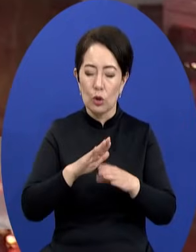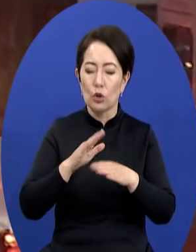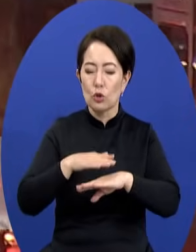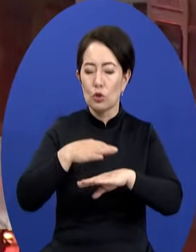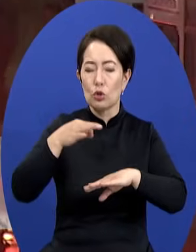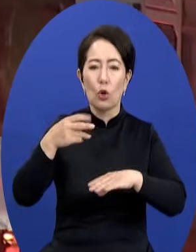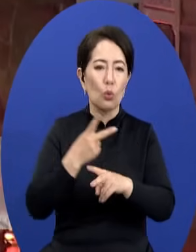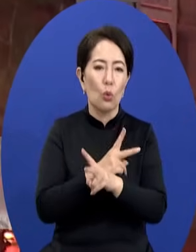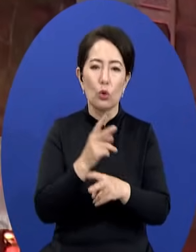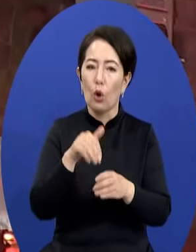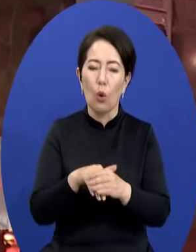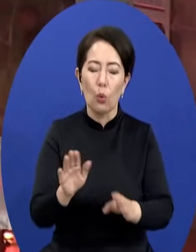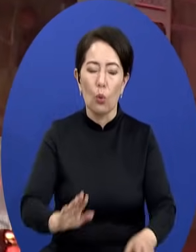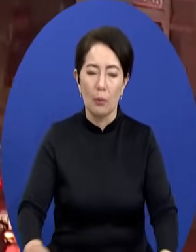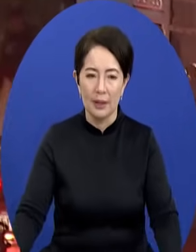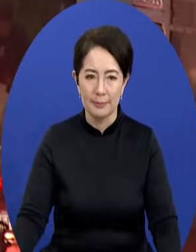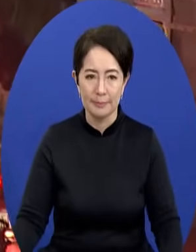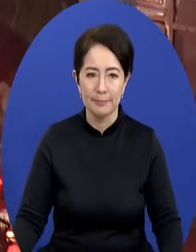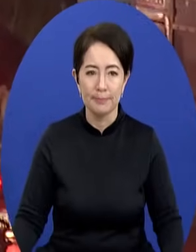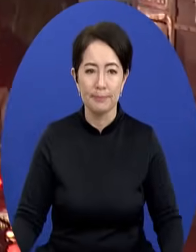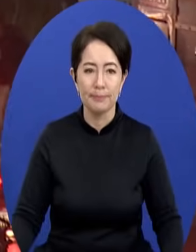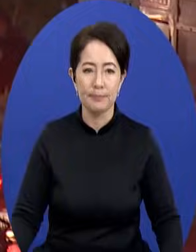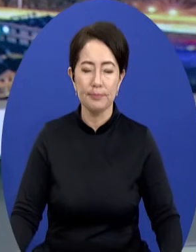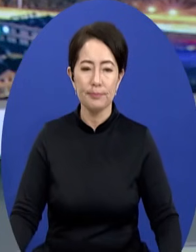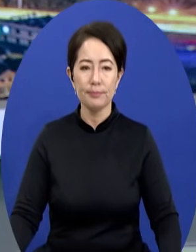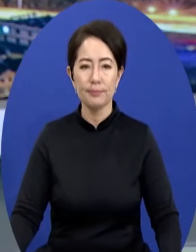хуульд хамаарахгүй юм байна.